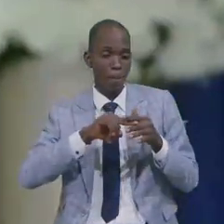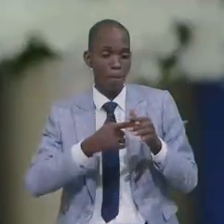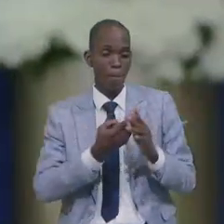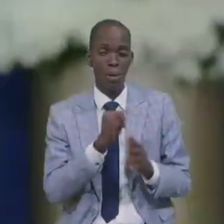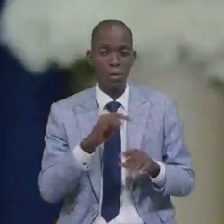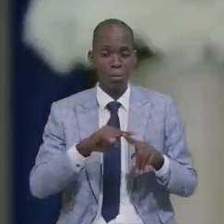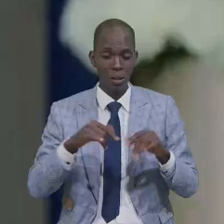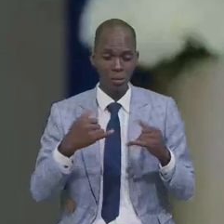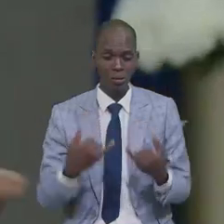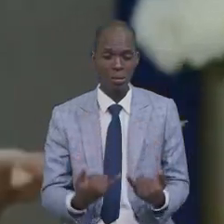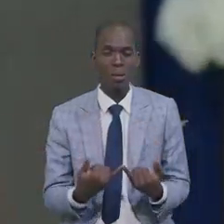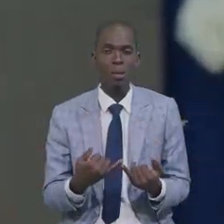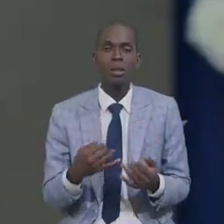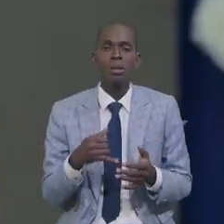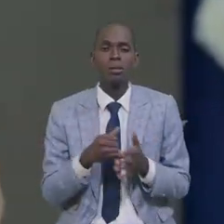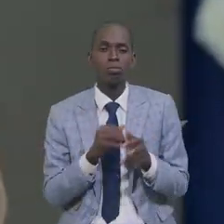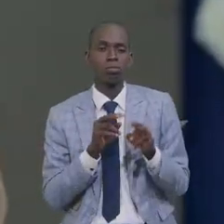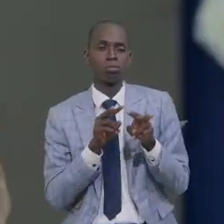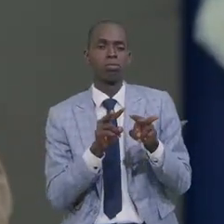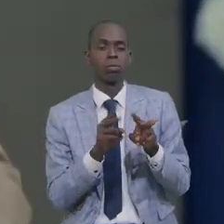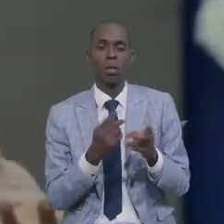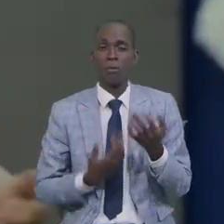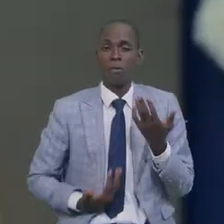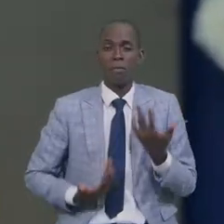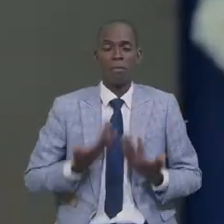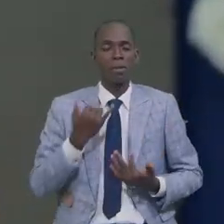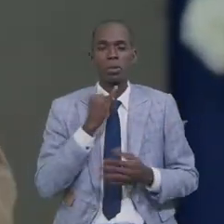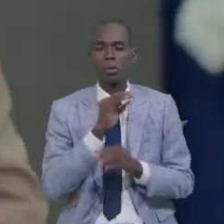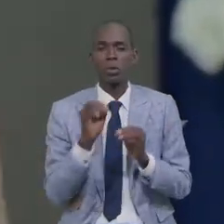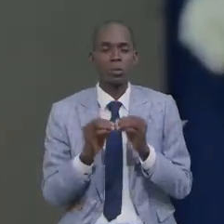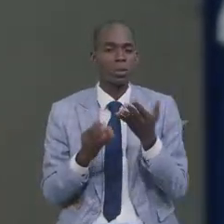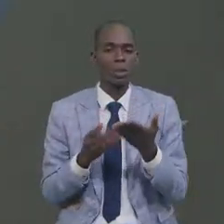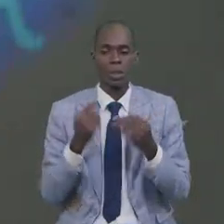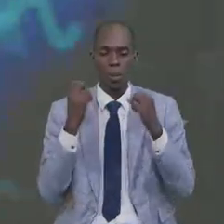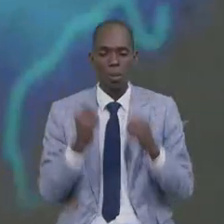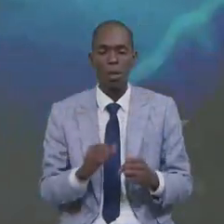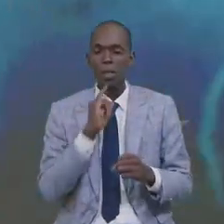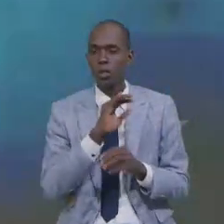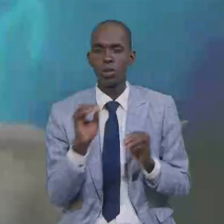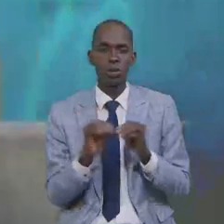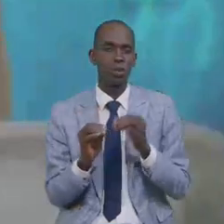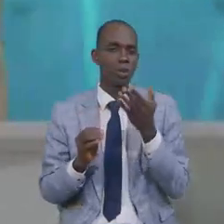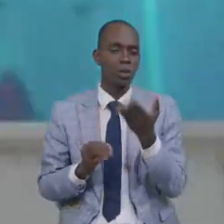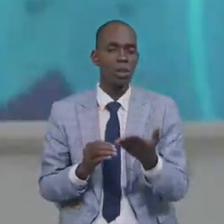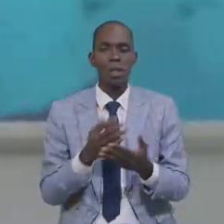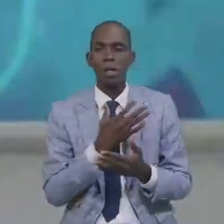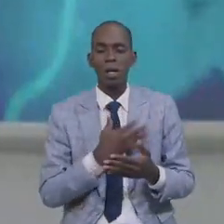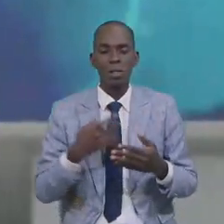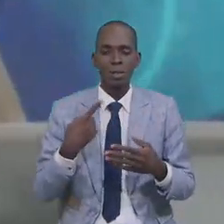début. Mais maintenant, comme nous avançons, il semble que le feu n'est plus là, il semble que la puissance n'est plus